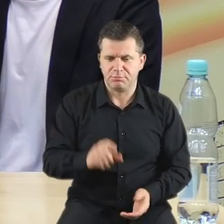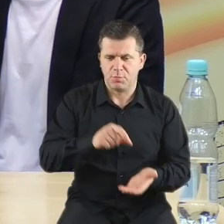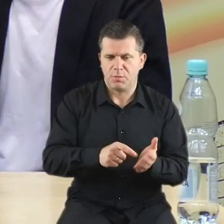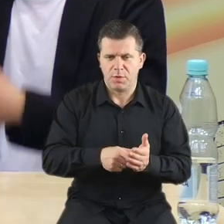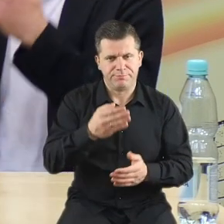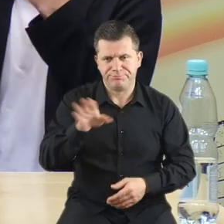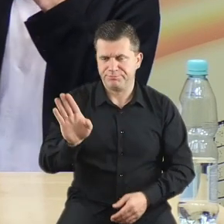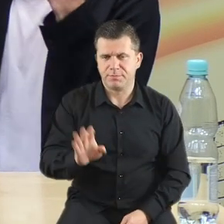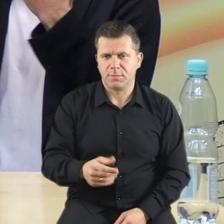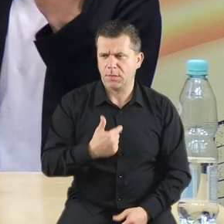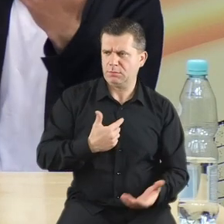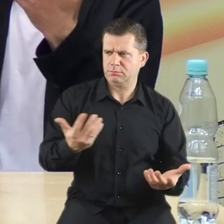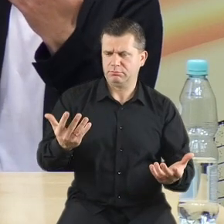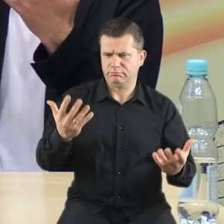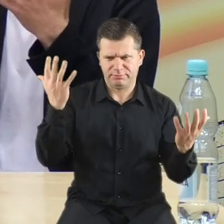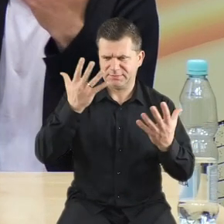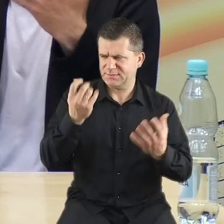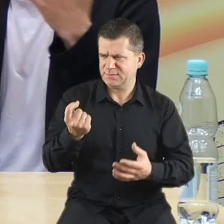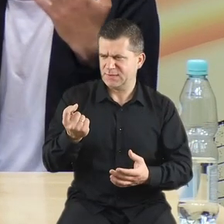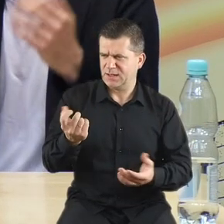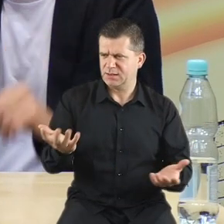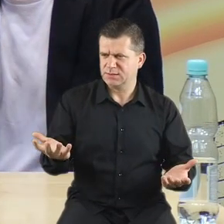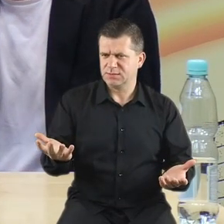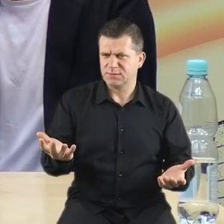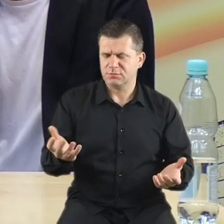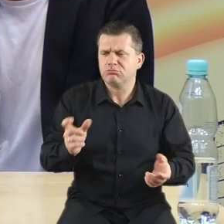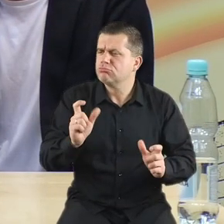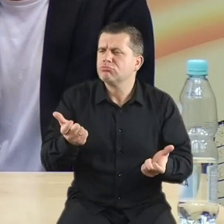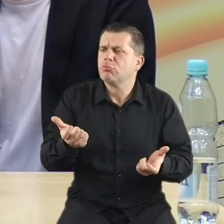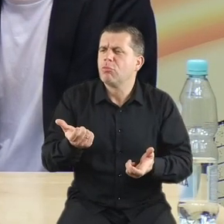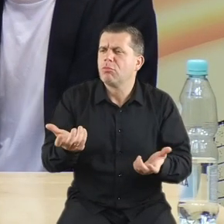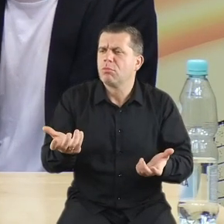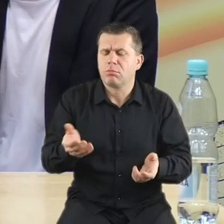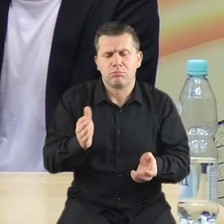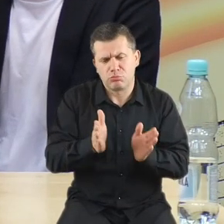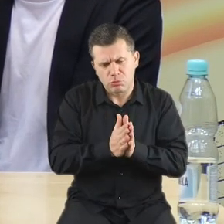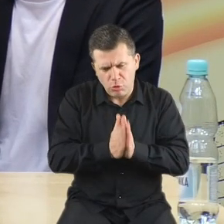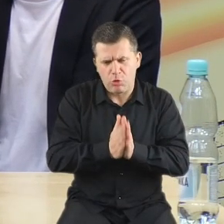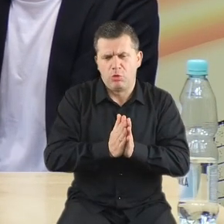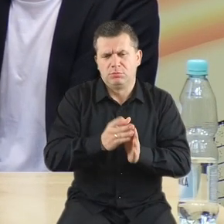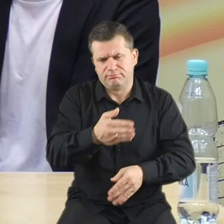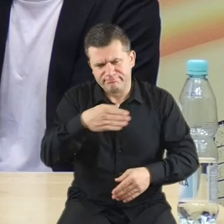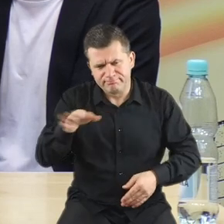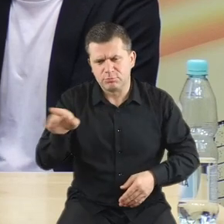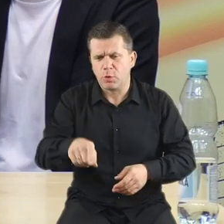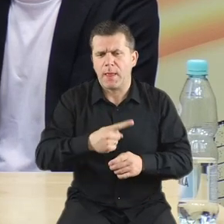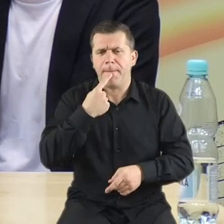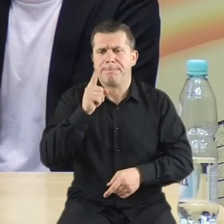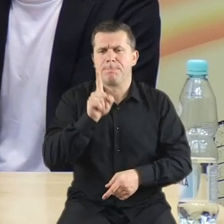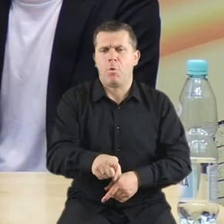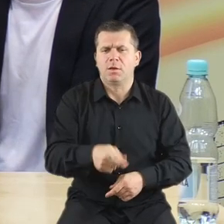Mówi, ale zaraz, taki zielony, zaraz. O co chodzi? Proszę opuścić to pomieszczenie, to jest polecenie kierownika